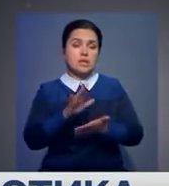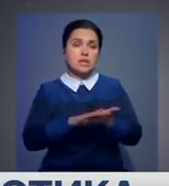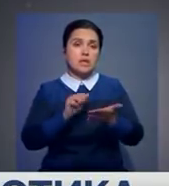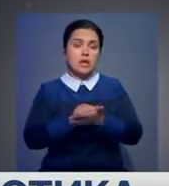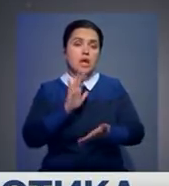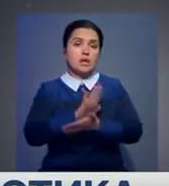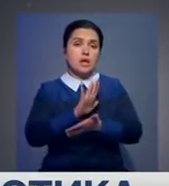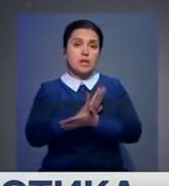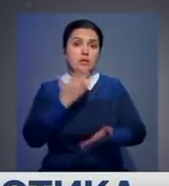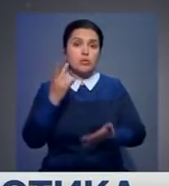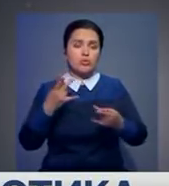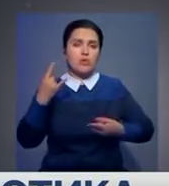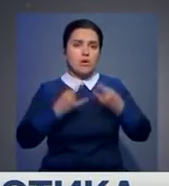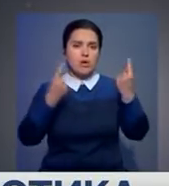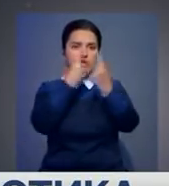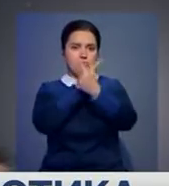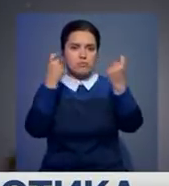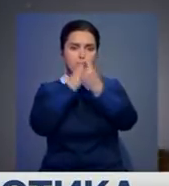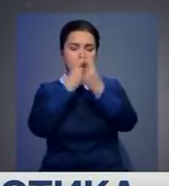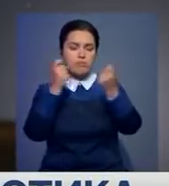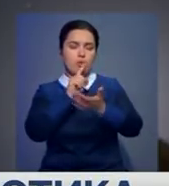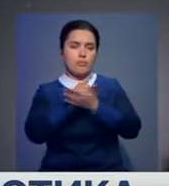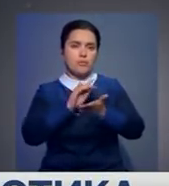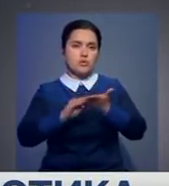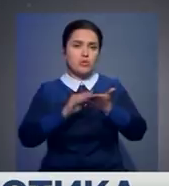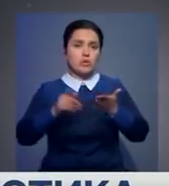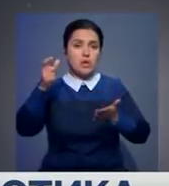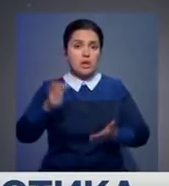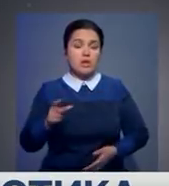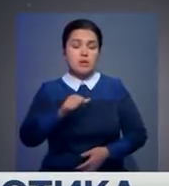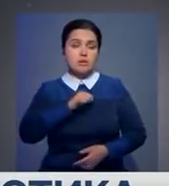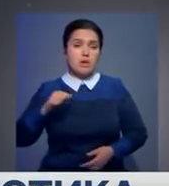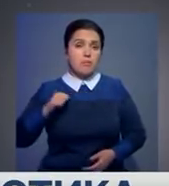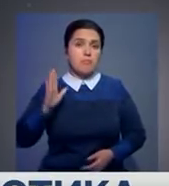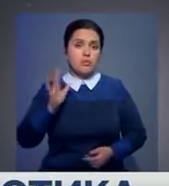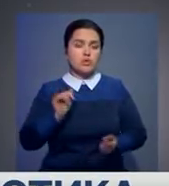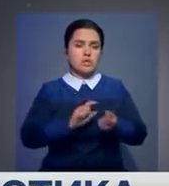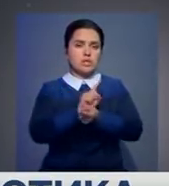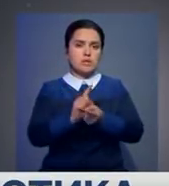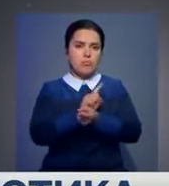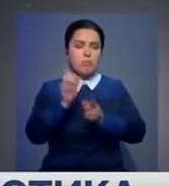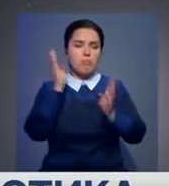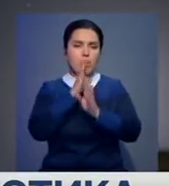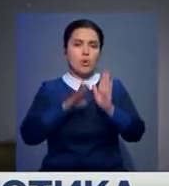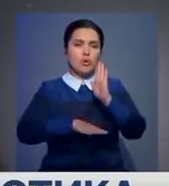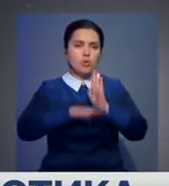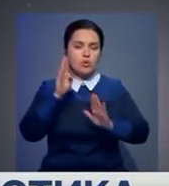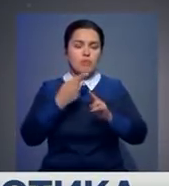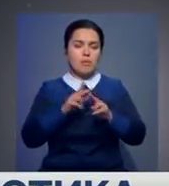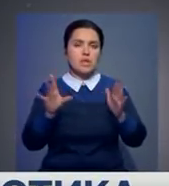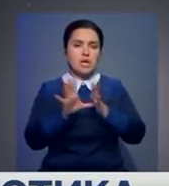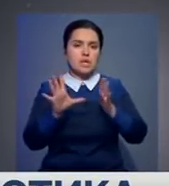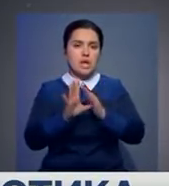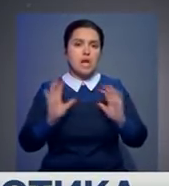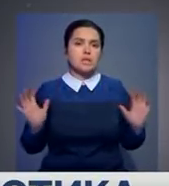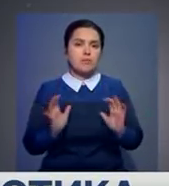чаще поднимать такие вопросы, то это обязательно найдет отклик со стороны самих глобальных игроков, которые будут работать над энергосбережением